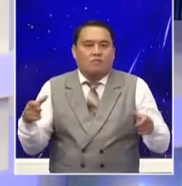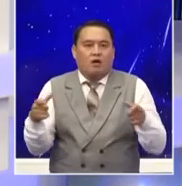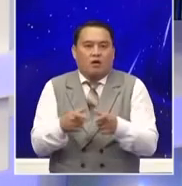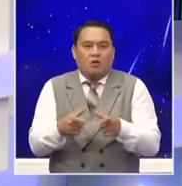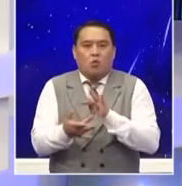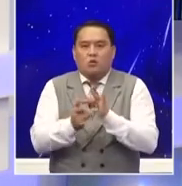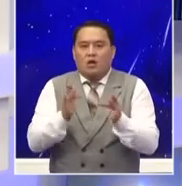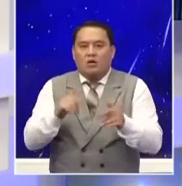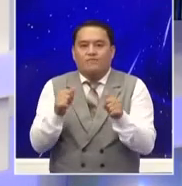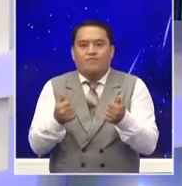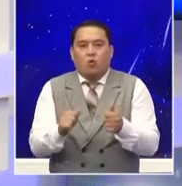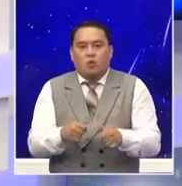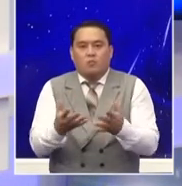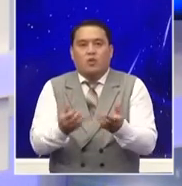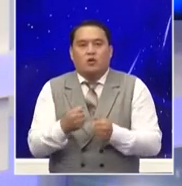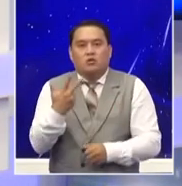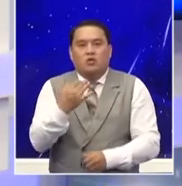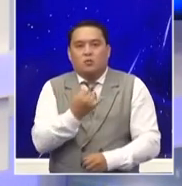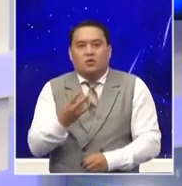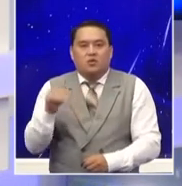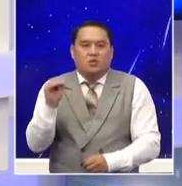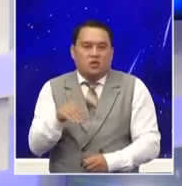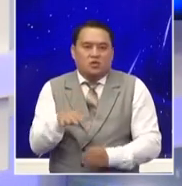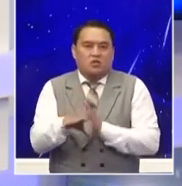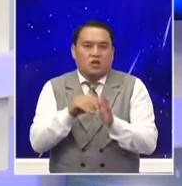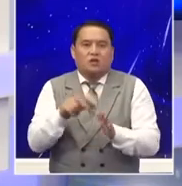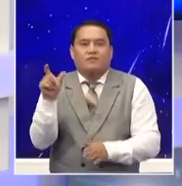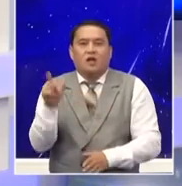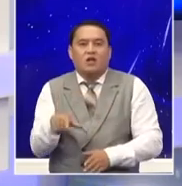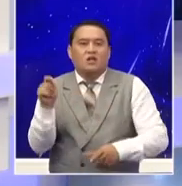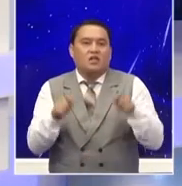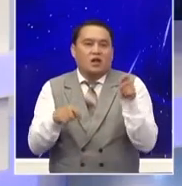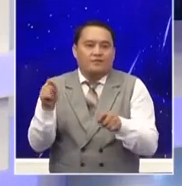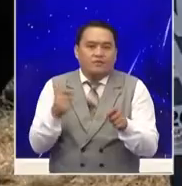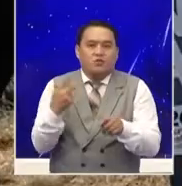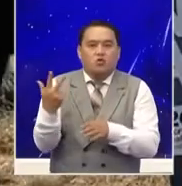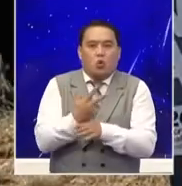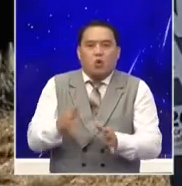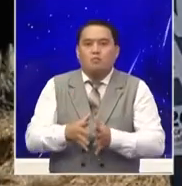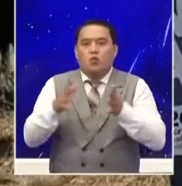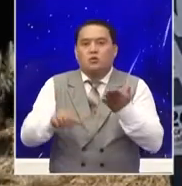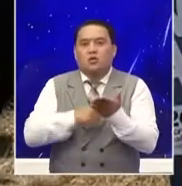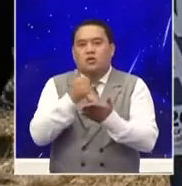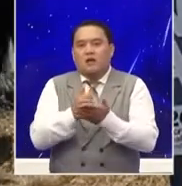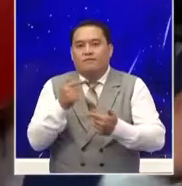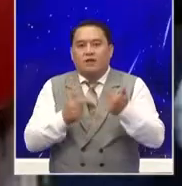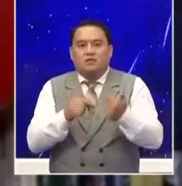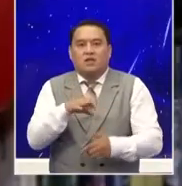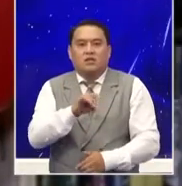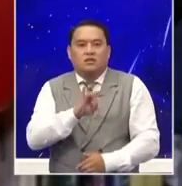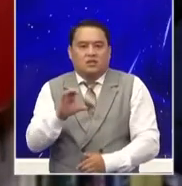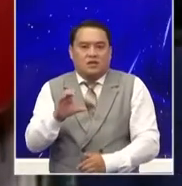проходило в онлайн-формате, политик получил более 3500 голосов делегатов, втрое больше, чем его главный оппонент Берри